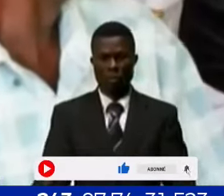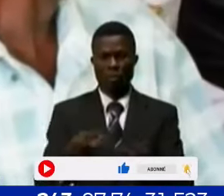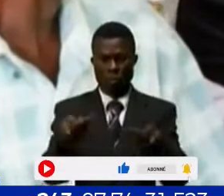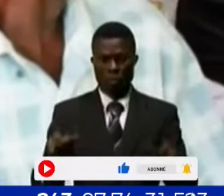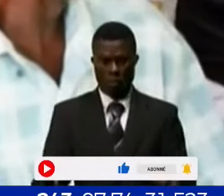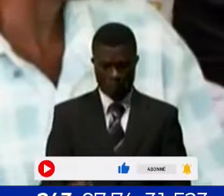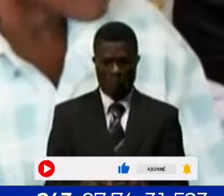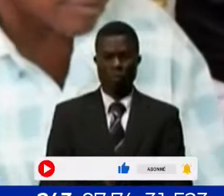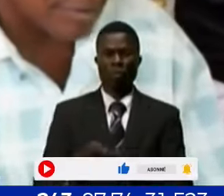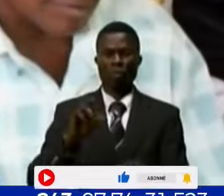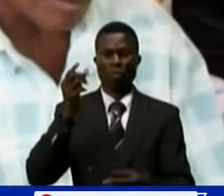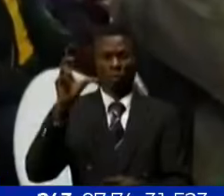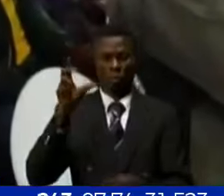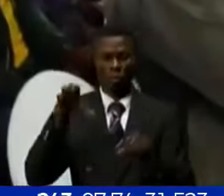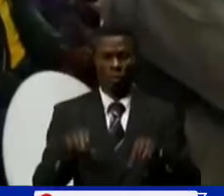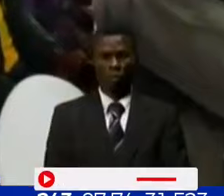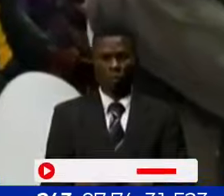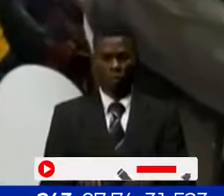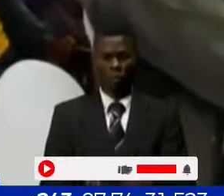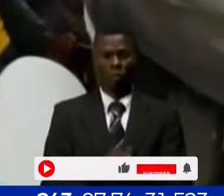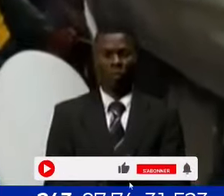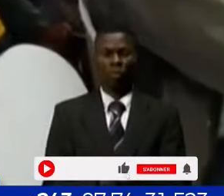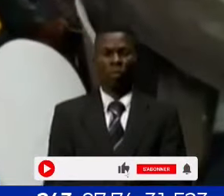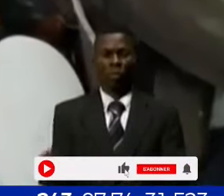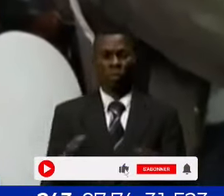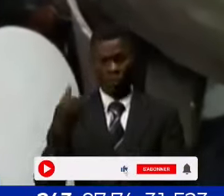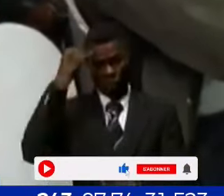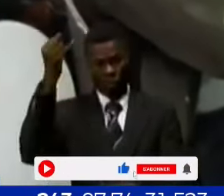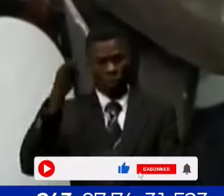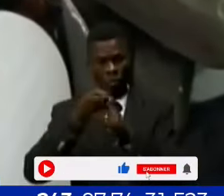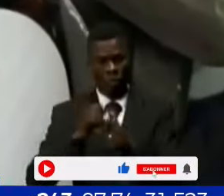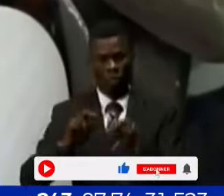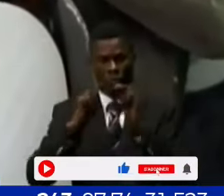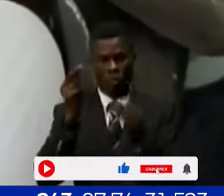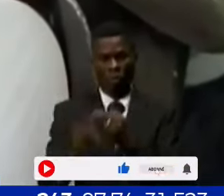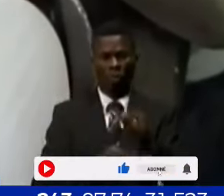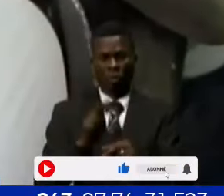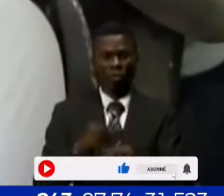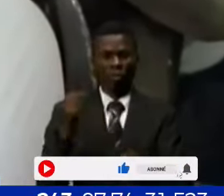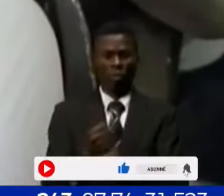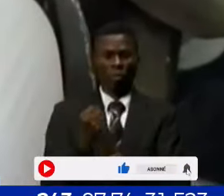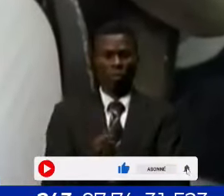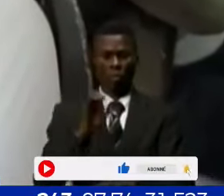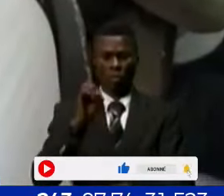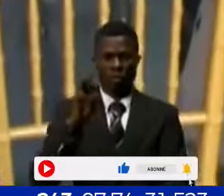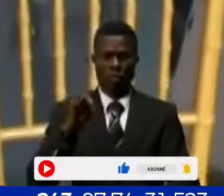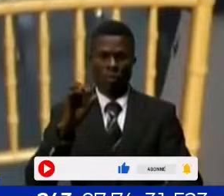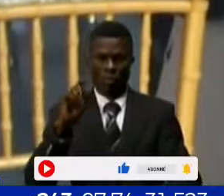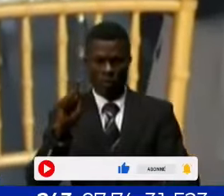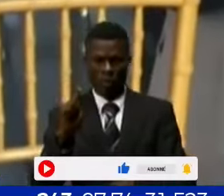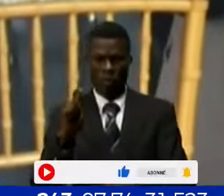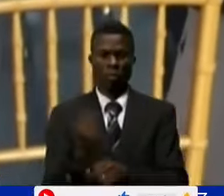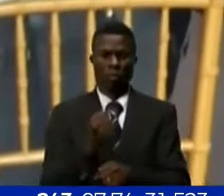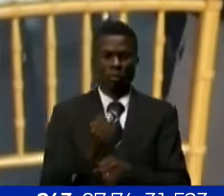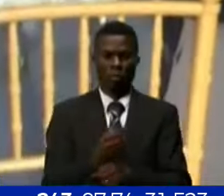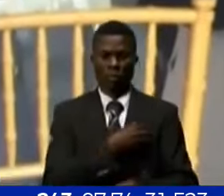chaînes d'approvisionnement du cobalt en RDC, Koteko en sigle, initiative de l'Organisation internationale du travail. Tout d'abord, c'est Madame